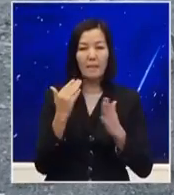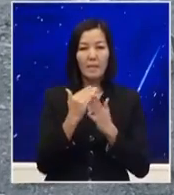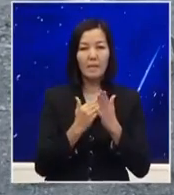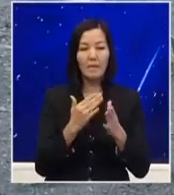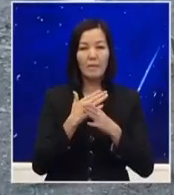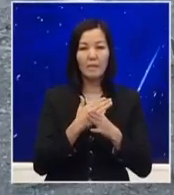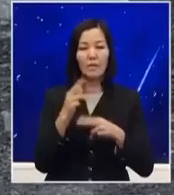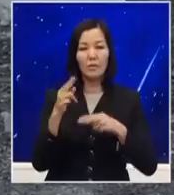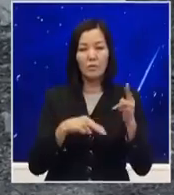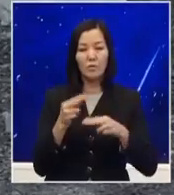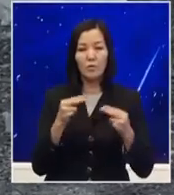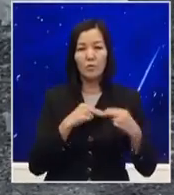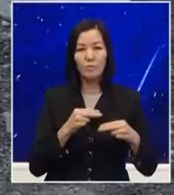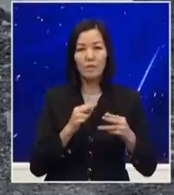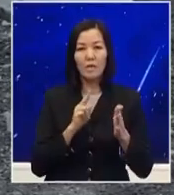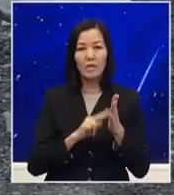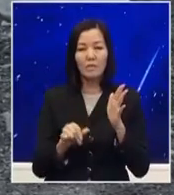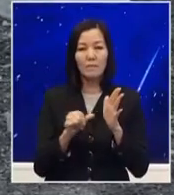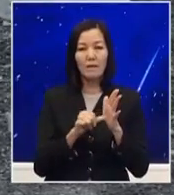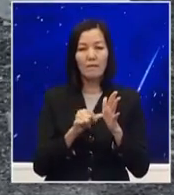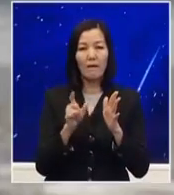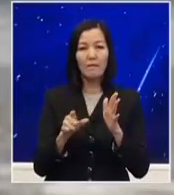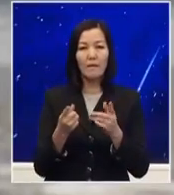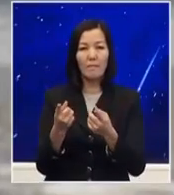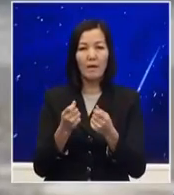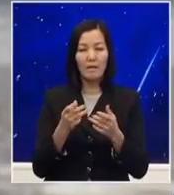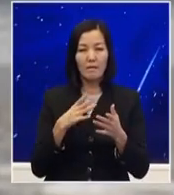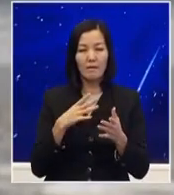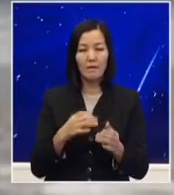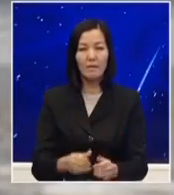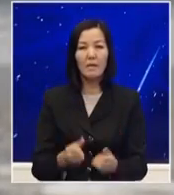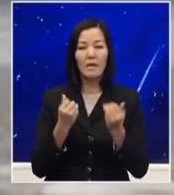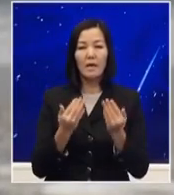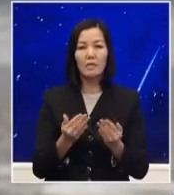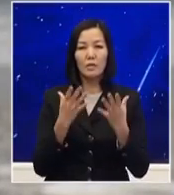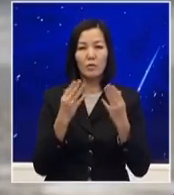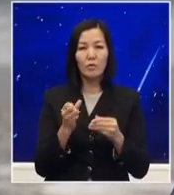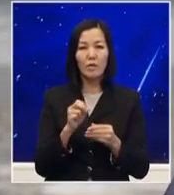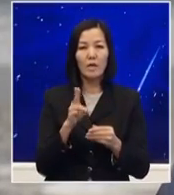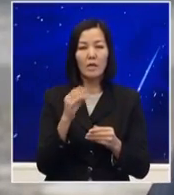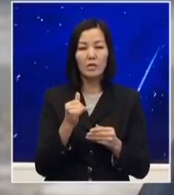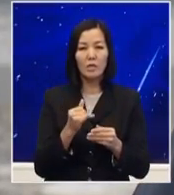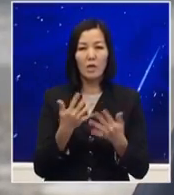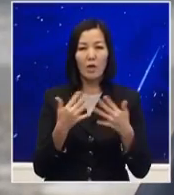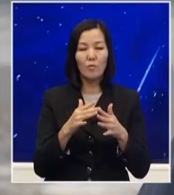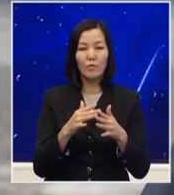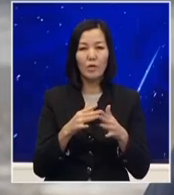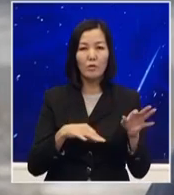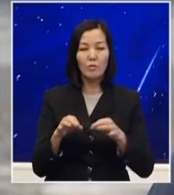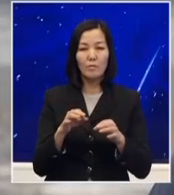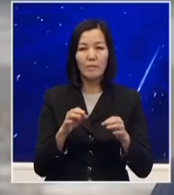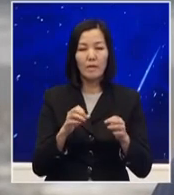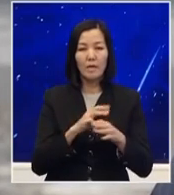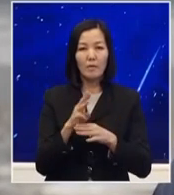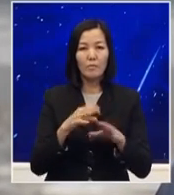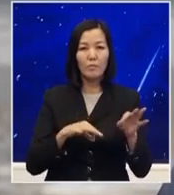негізінде құрылыс жұмыстарына 76 адам алынған. Қазіргі кезде Ақши ауылында жұмыспен қамту жол картасы бағдарламасы аясында 5 жоба жүзеге